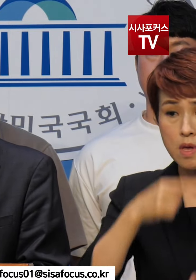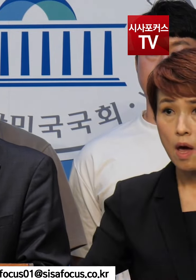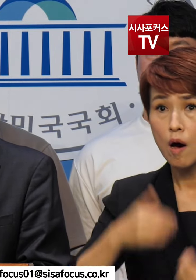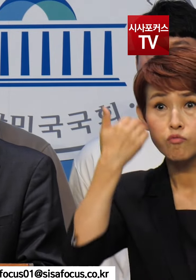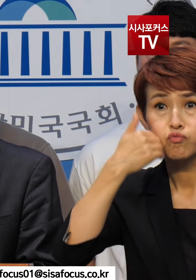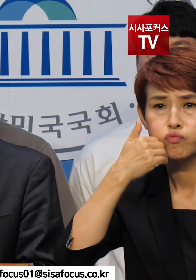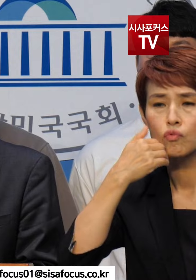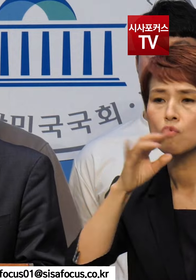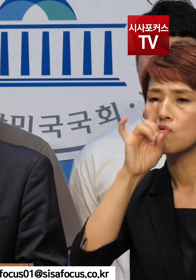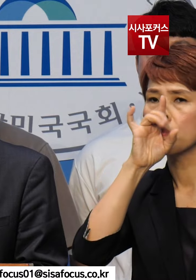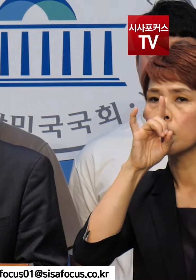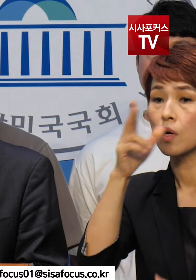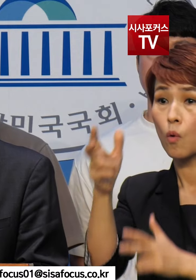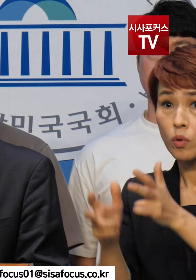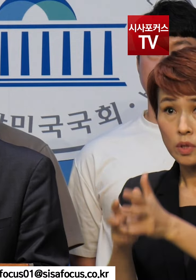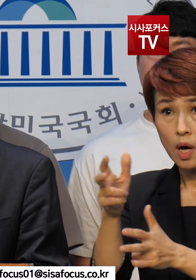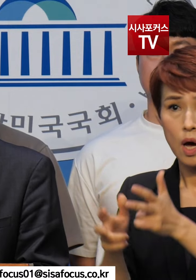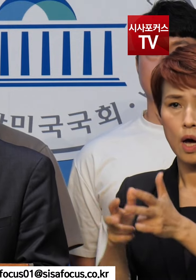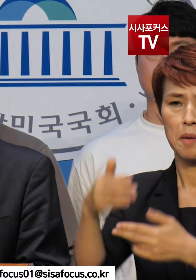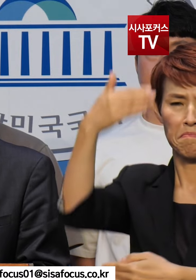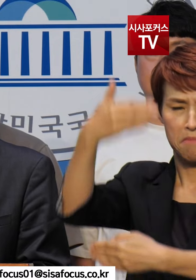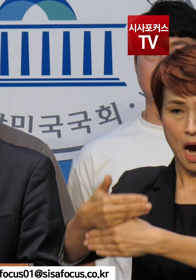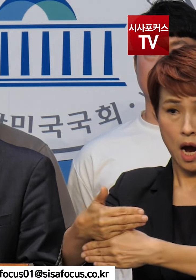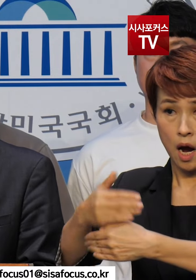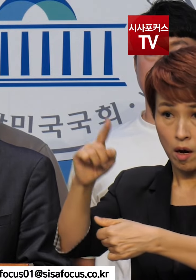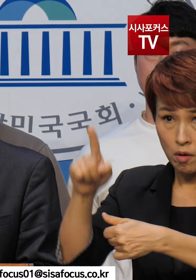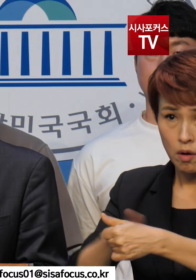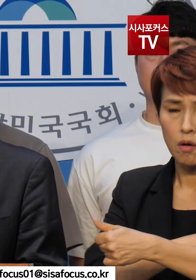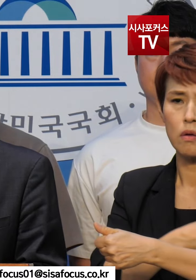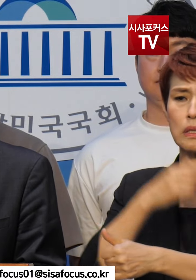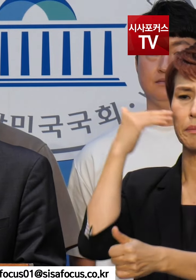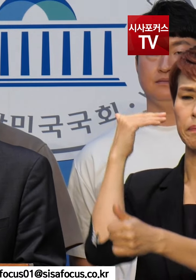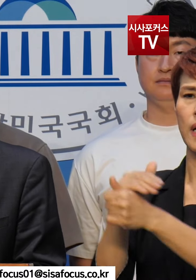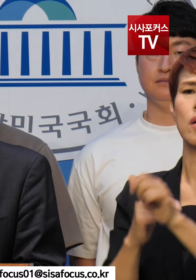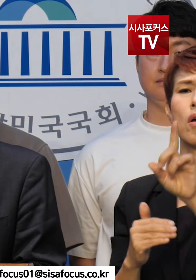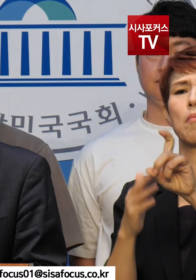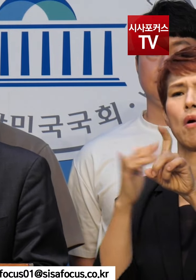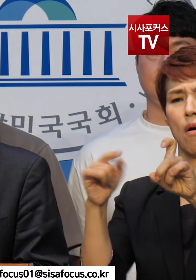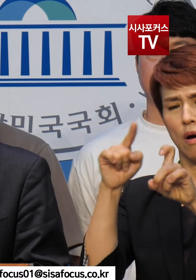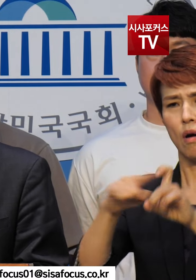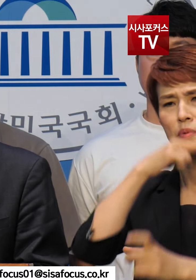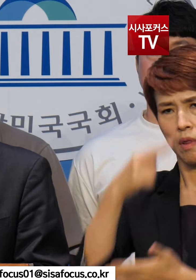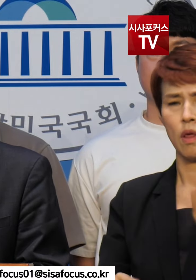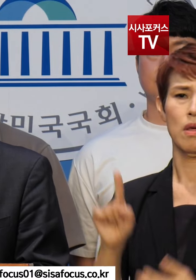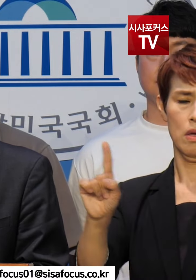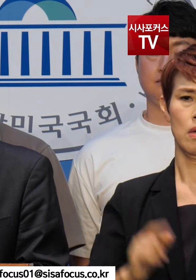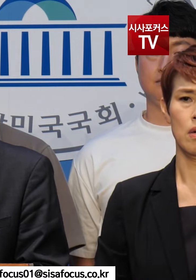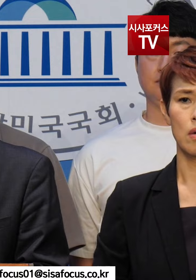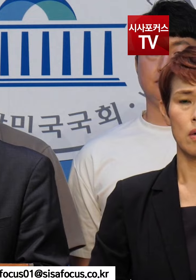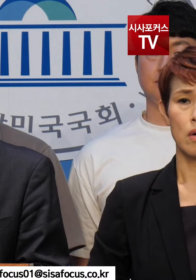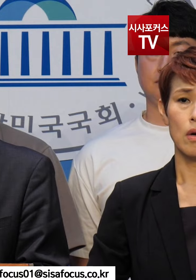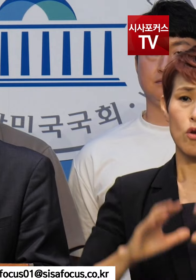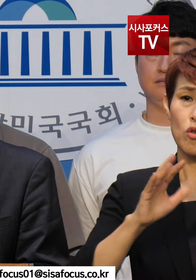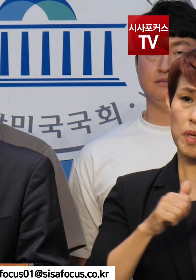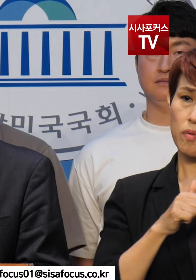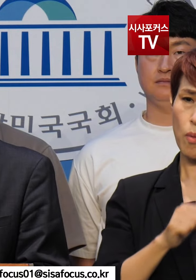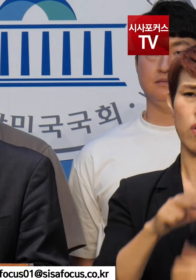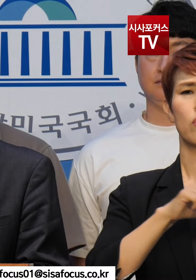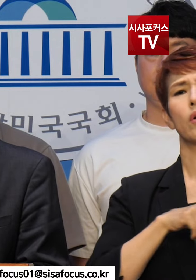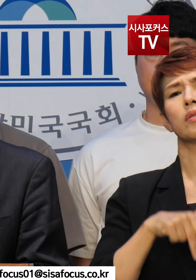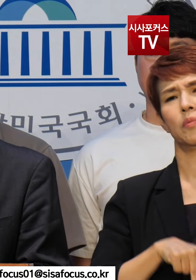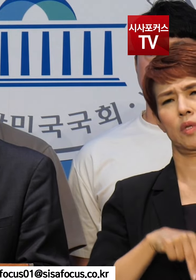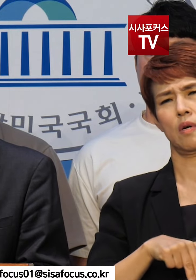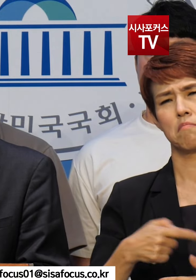것은 구미공장 청산으로 해고된 11명의 노동자뿐이었습니다. 국민을 대표하는